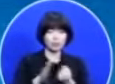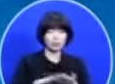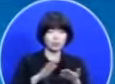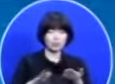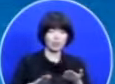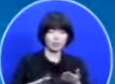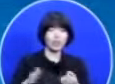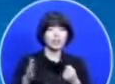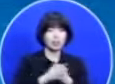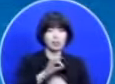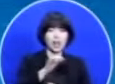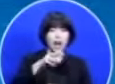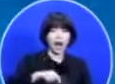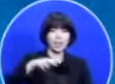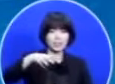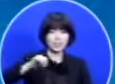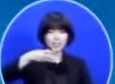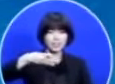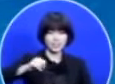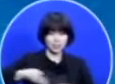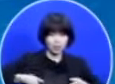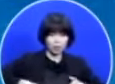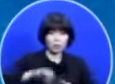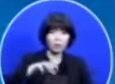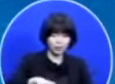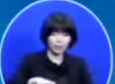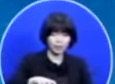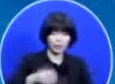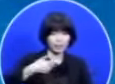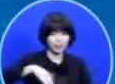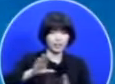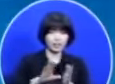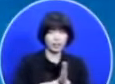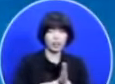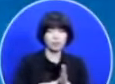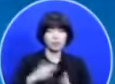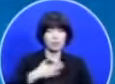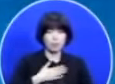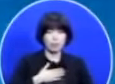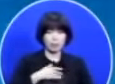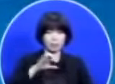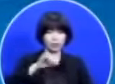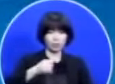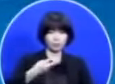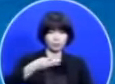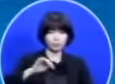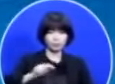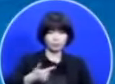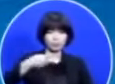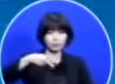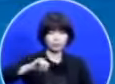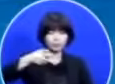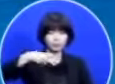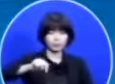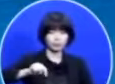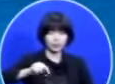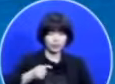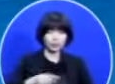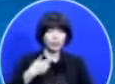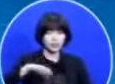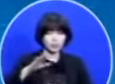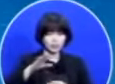그래서 아시 시프 랜스 시스의 고양이나 cc 에 갈 때 제가 프랜시스 를 통해서 주님을 바라보는 것에